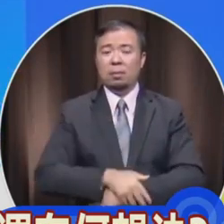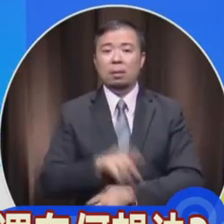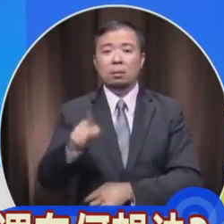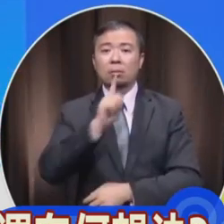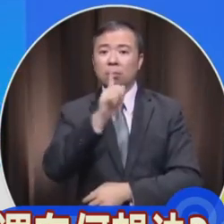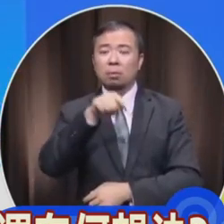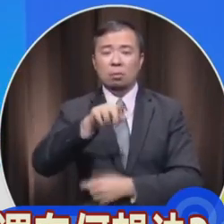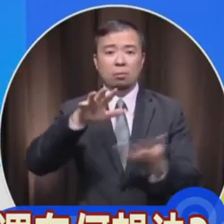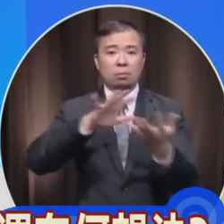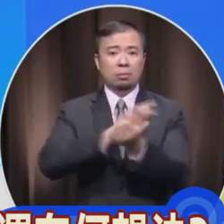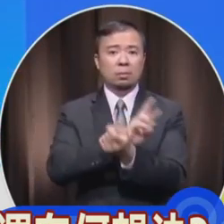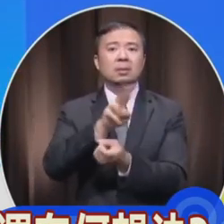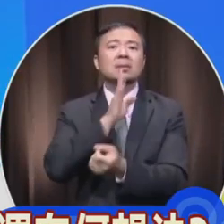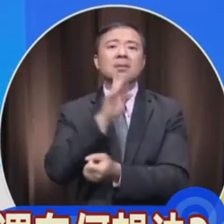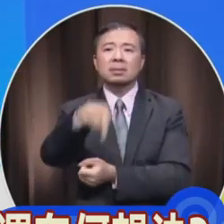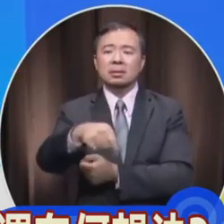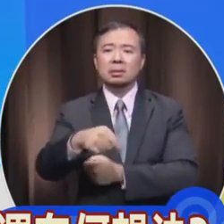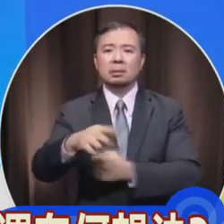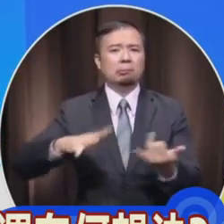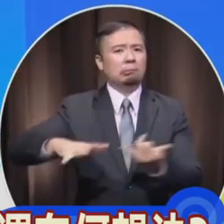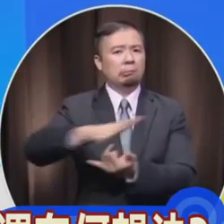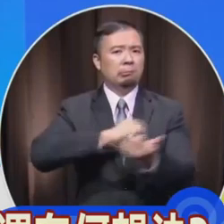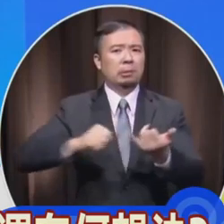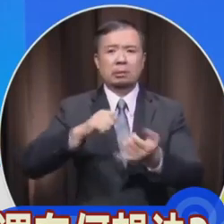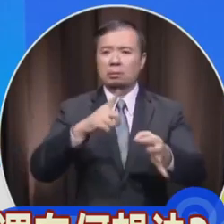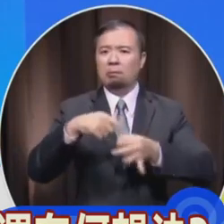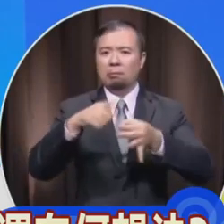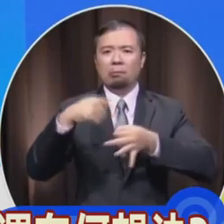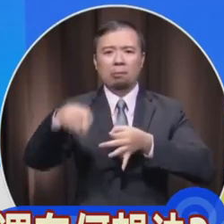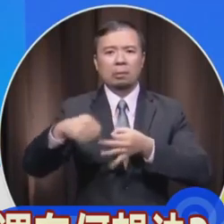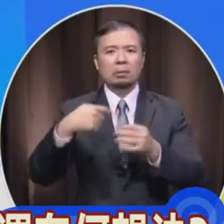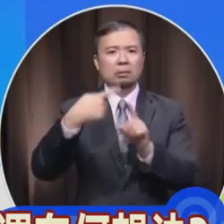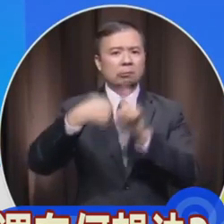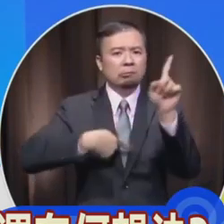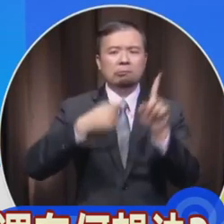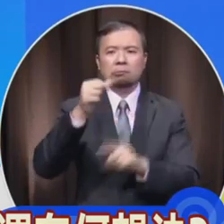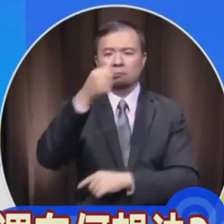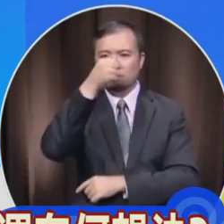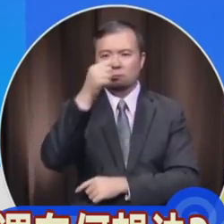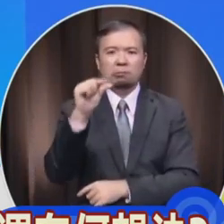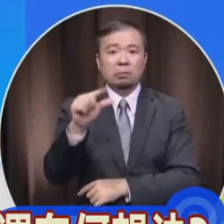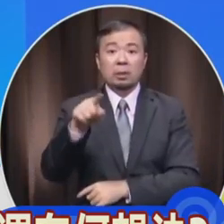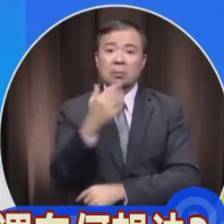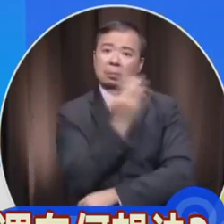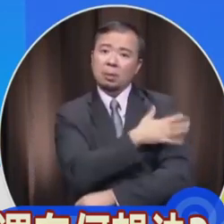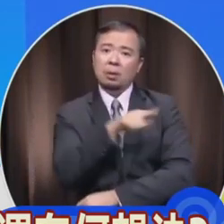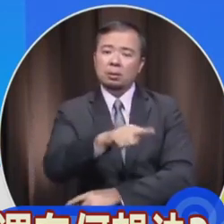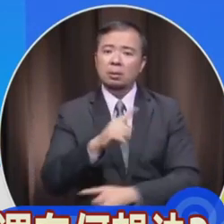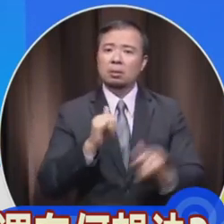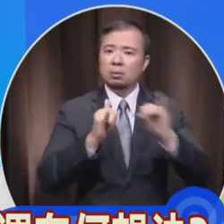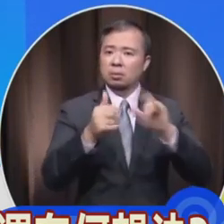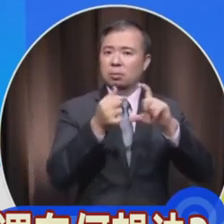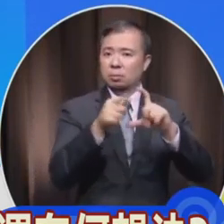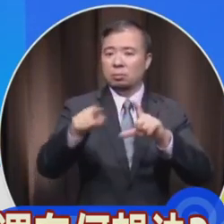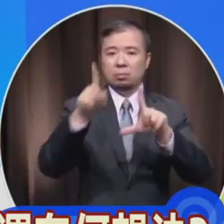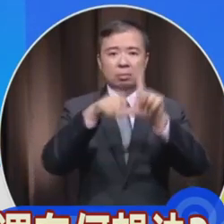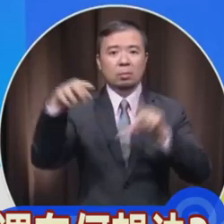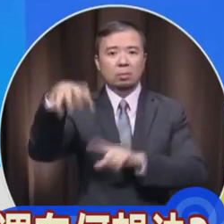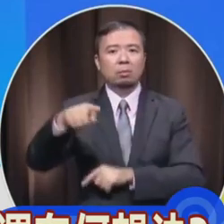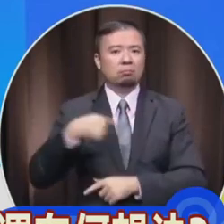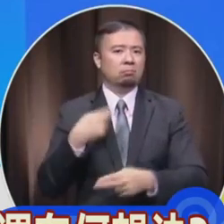湾经济所得最低的。所以在任何一个社会，任何一个角落，任何一个社区，都有一群热爱文化